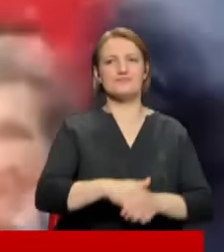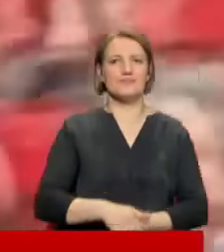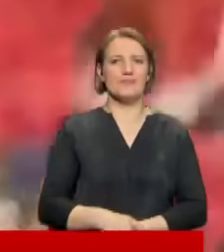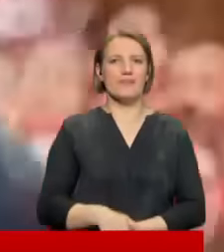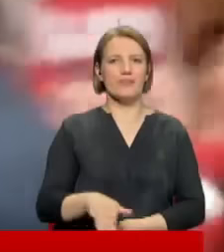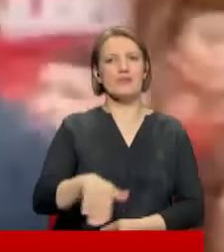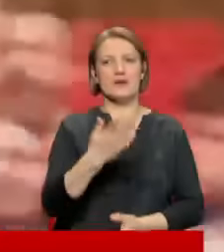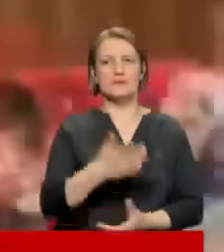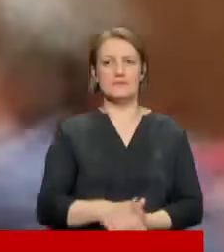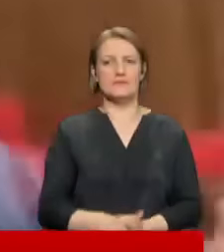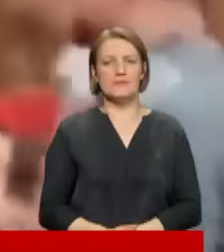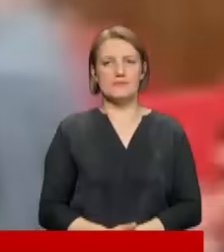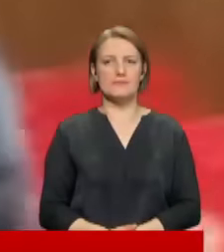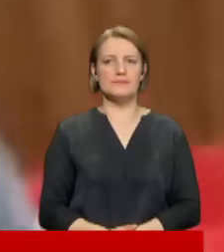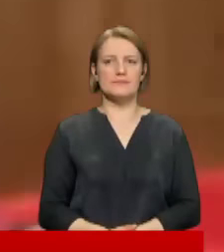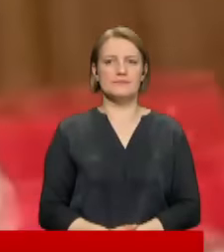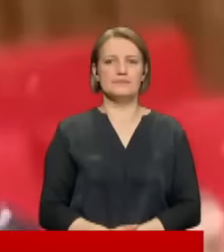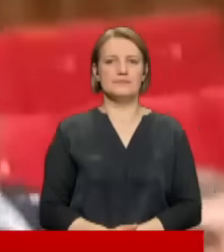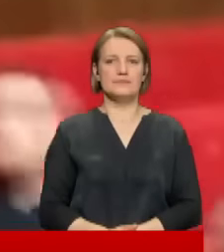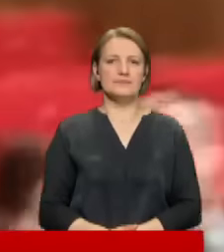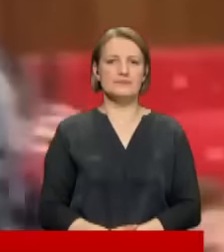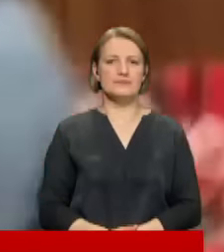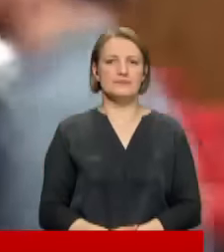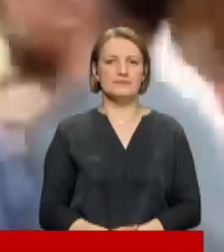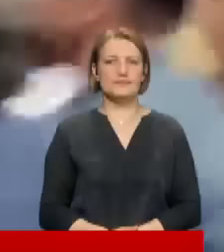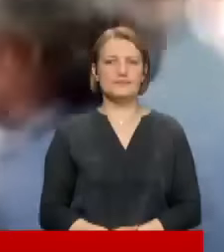Arkadaşlar, partililerim, lütfen.